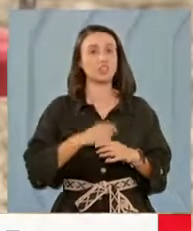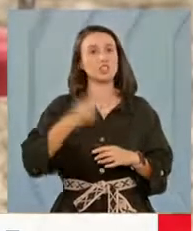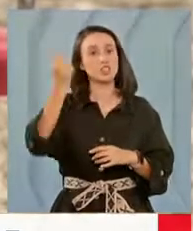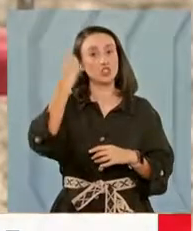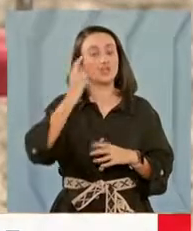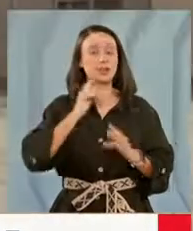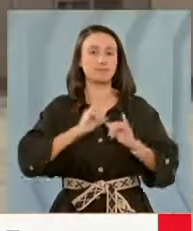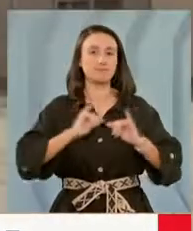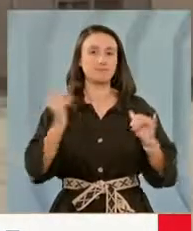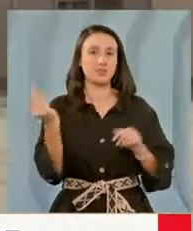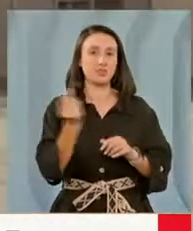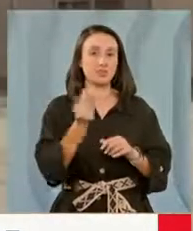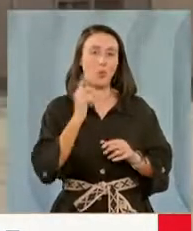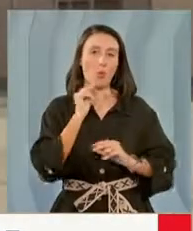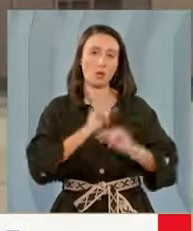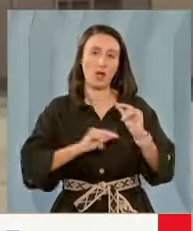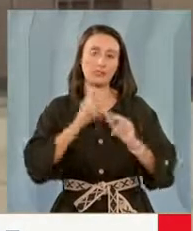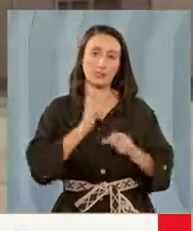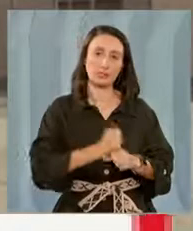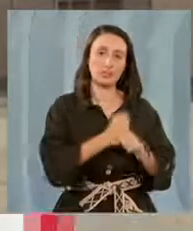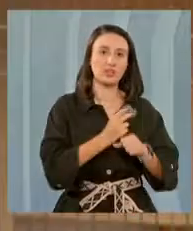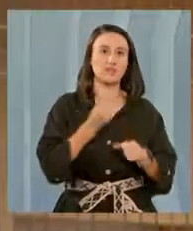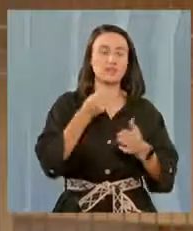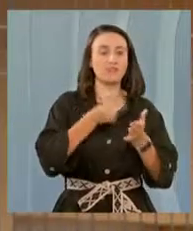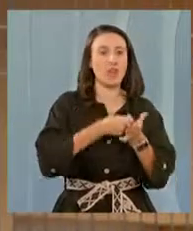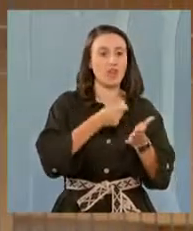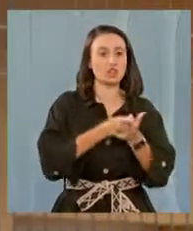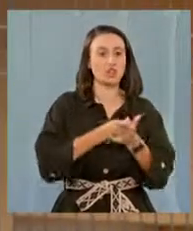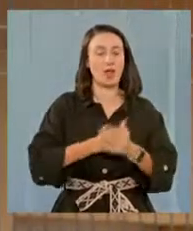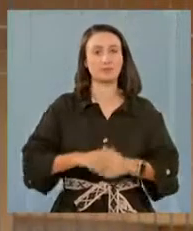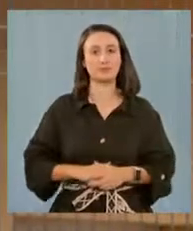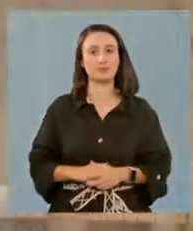proiect derulat de organizație cu sprijinul financiar Active Citizens Fund România.